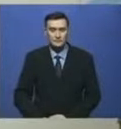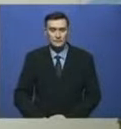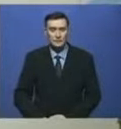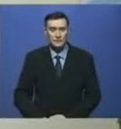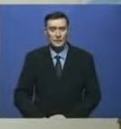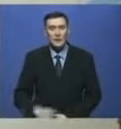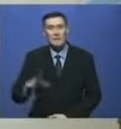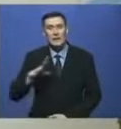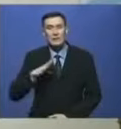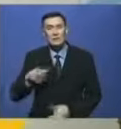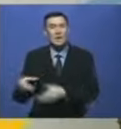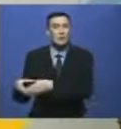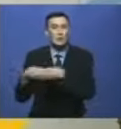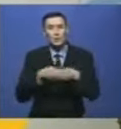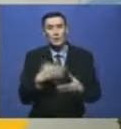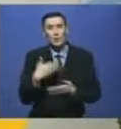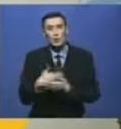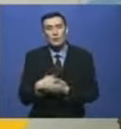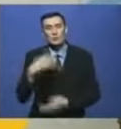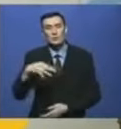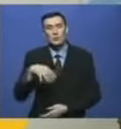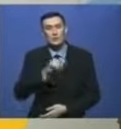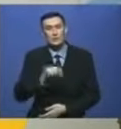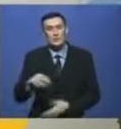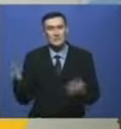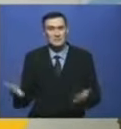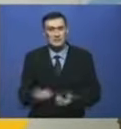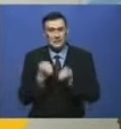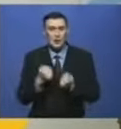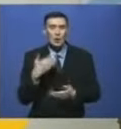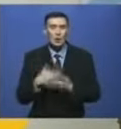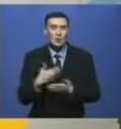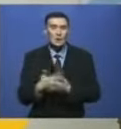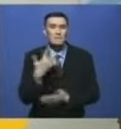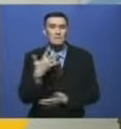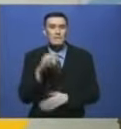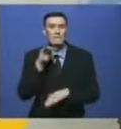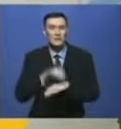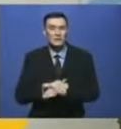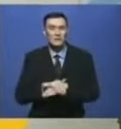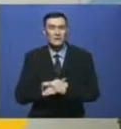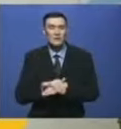Было эвакуировано более 40 человек. Около 5 случаев